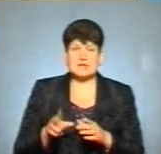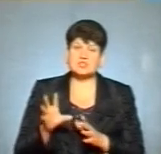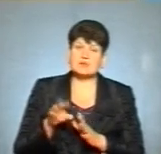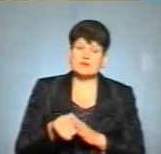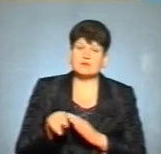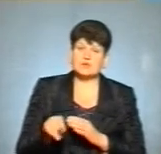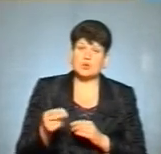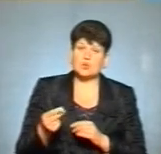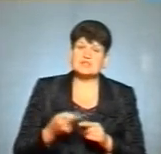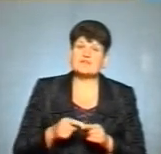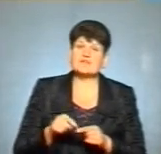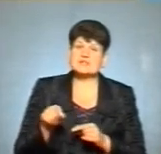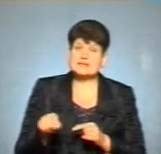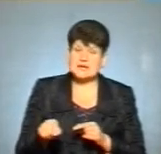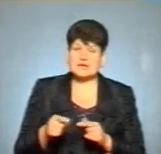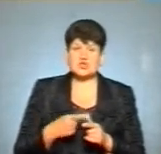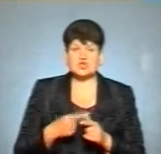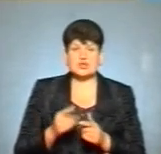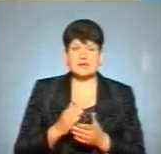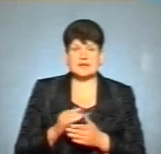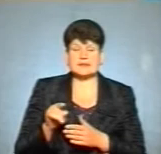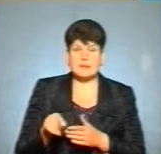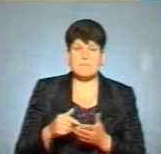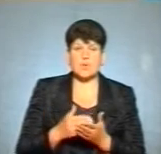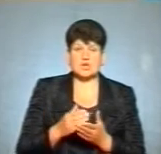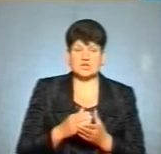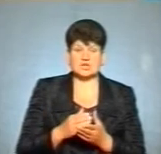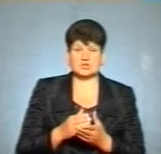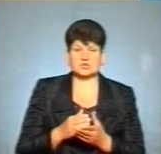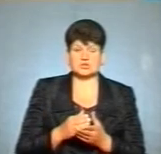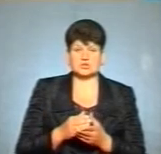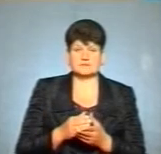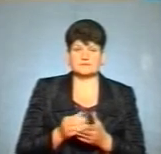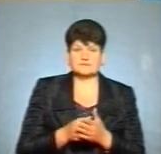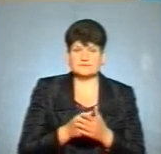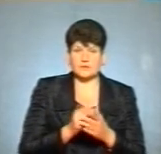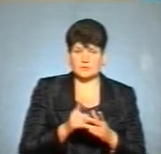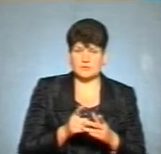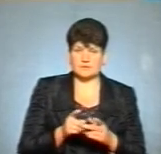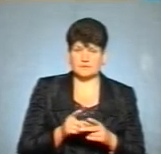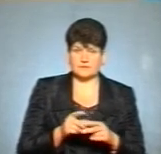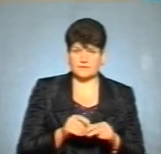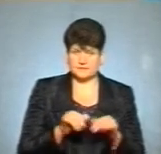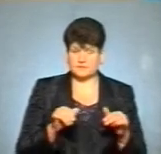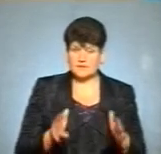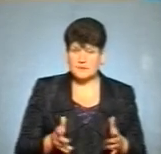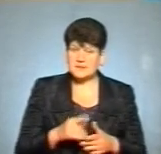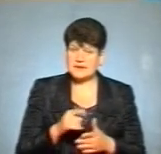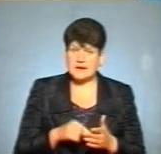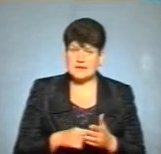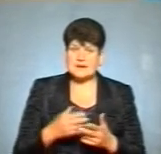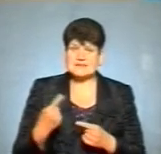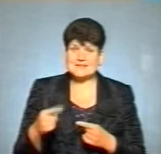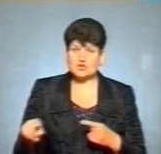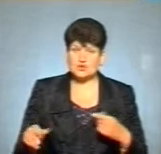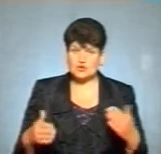кошти саме в це? І чи є там ті політичні менеджери, які будуть розбудовувати? Це велике запитання. А з іншої сторони, ми говоримо про те,